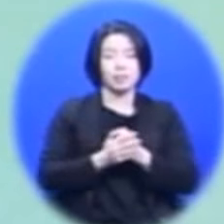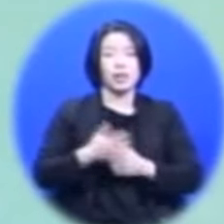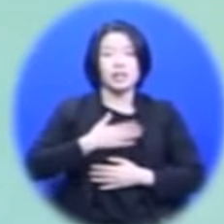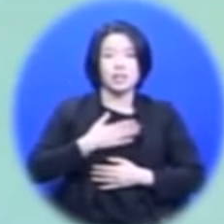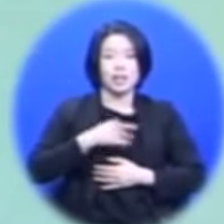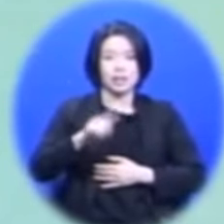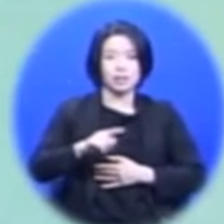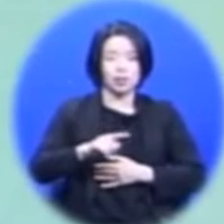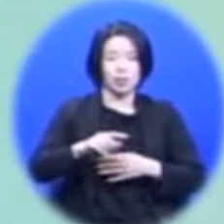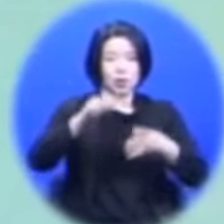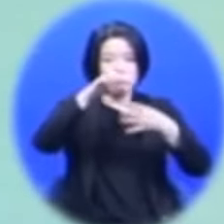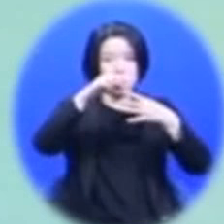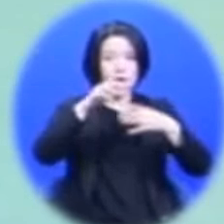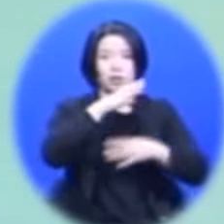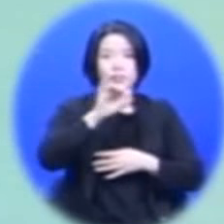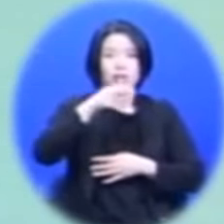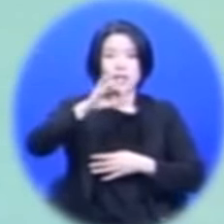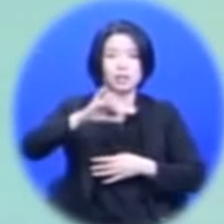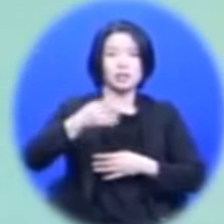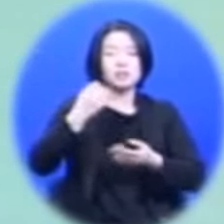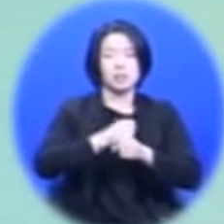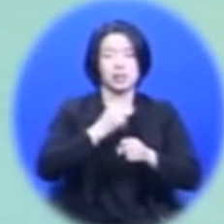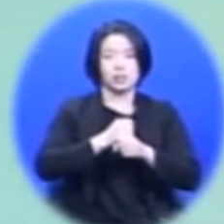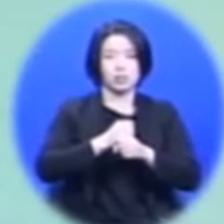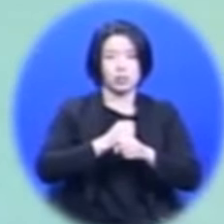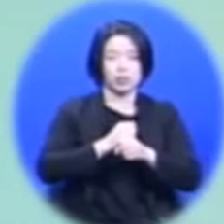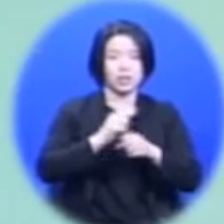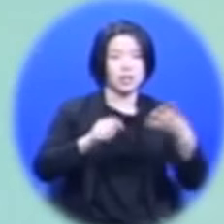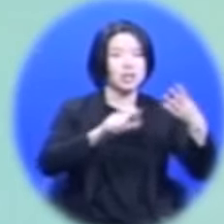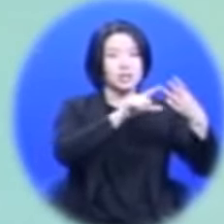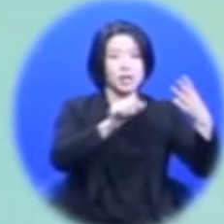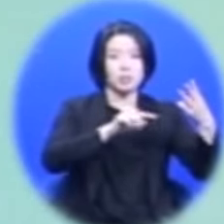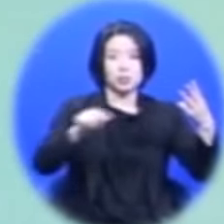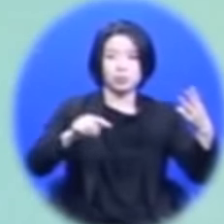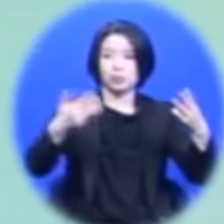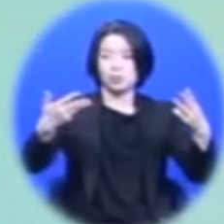파일을 만들었습니다. 2014년 3월부터 8월의 일기.